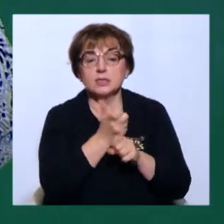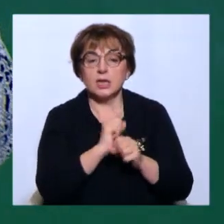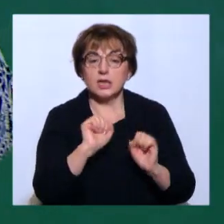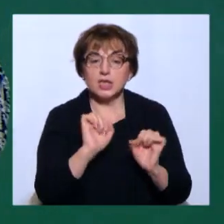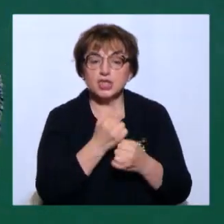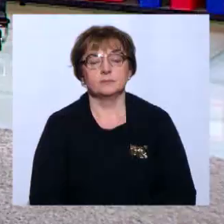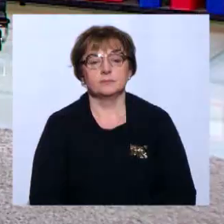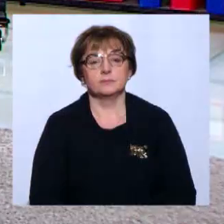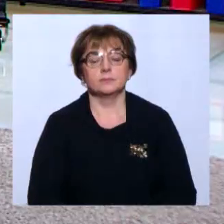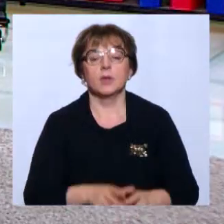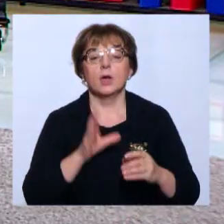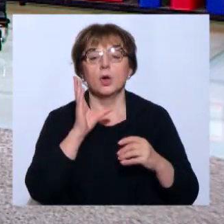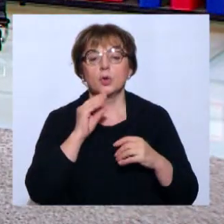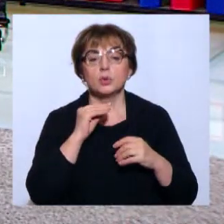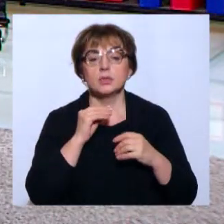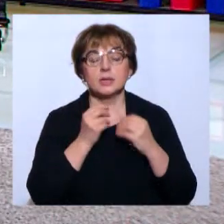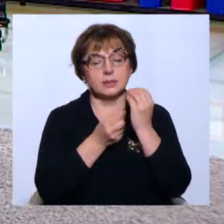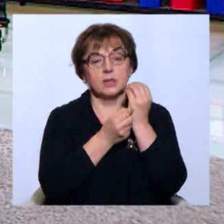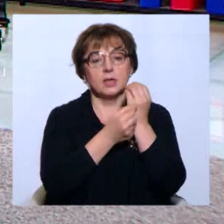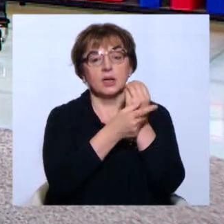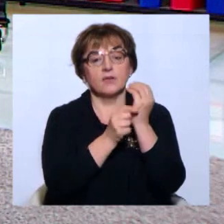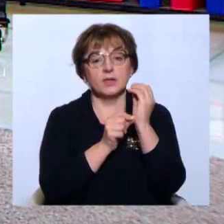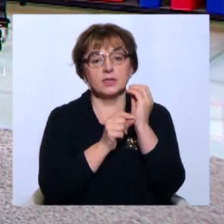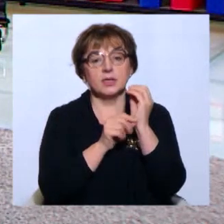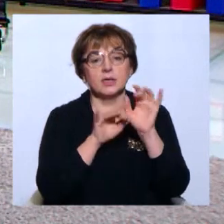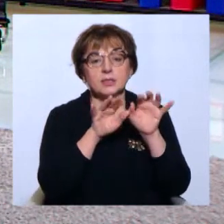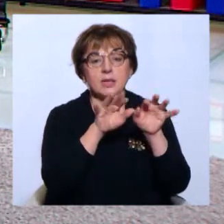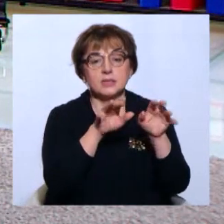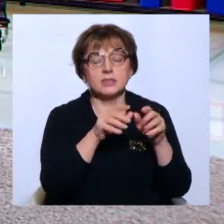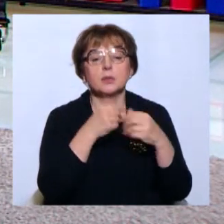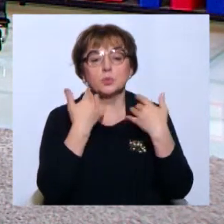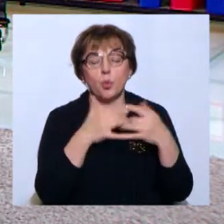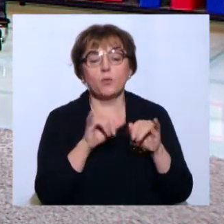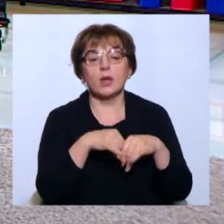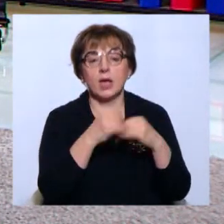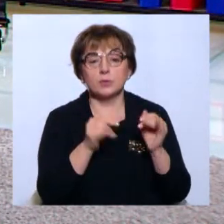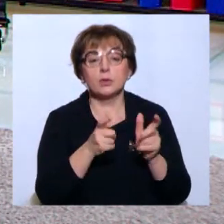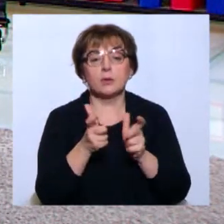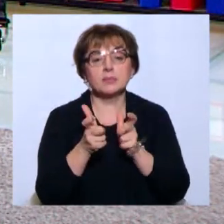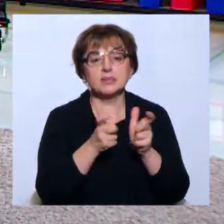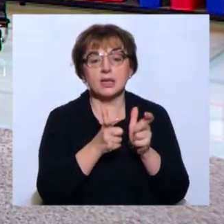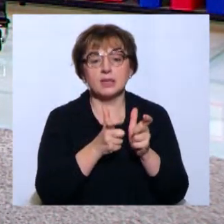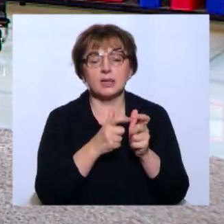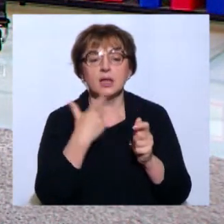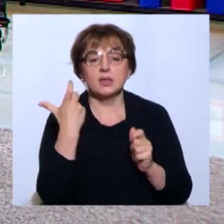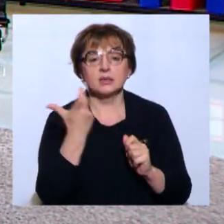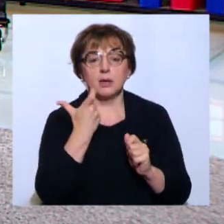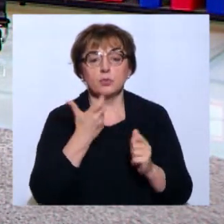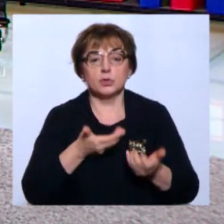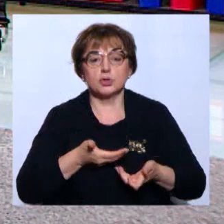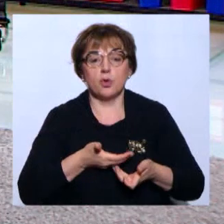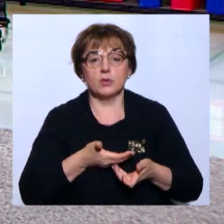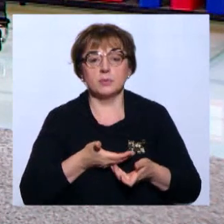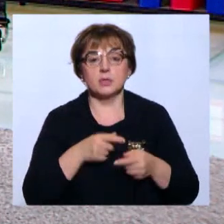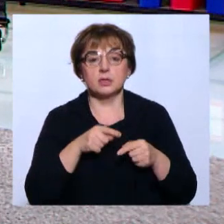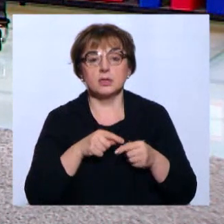სწრაფად გაზრდას. როდესაც კვირტი საცეცებს განივითარებს და უკვე მზად არის დამოუკიდებელი არსებობისათვის,